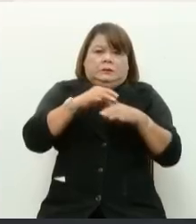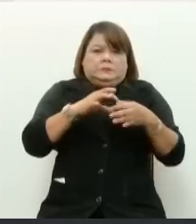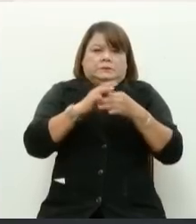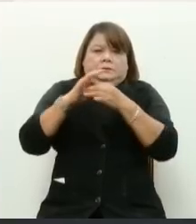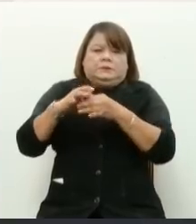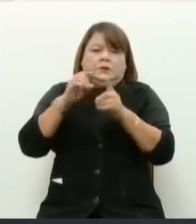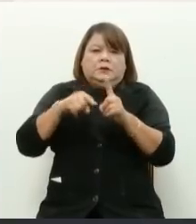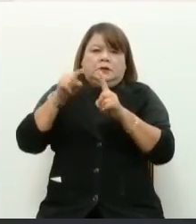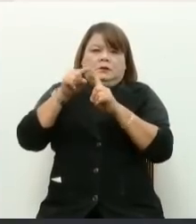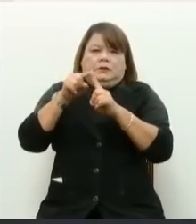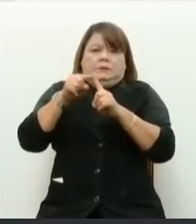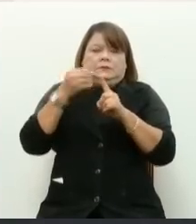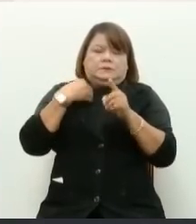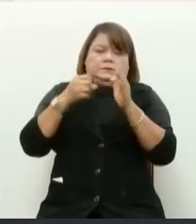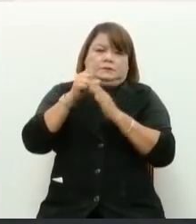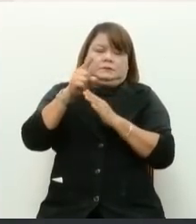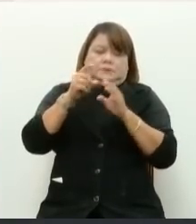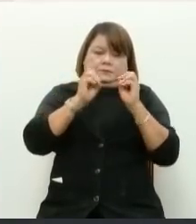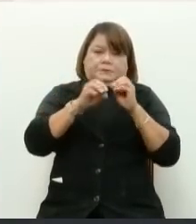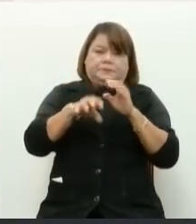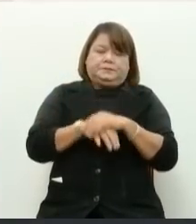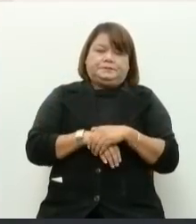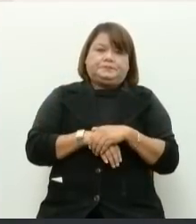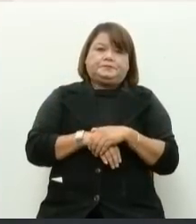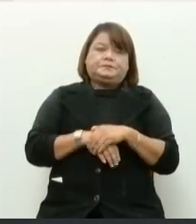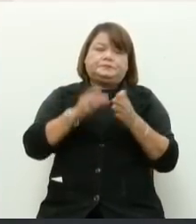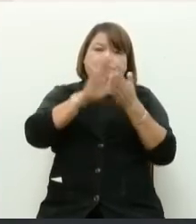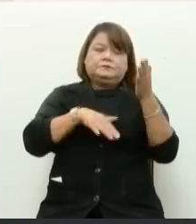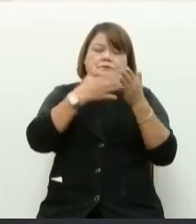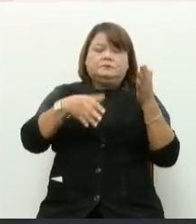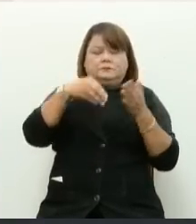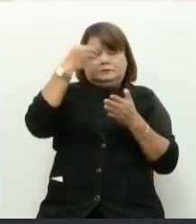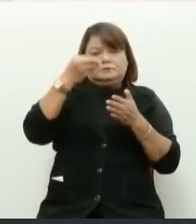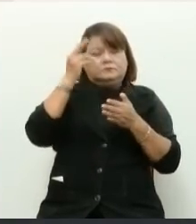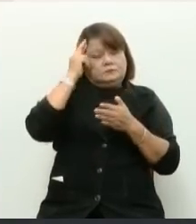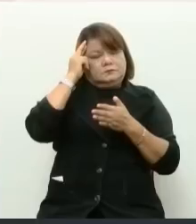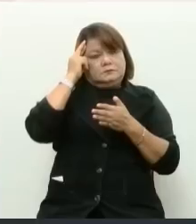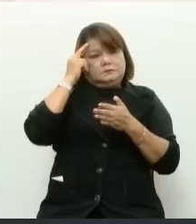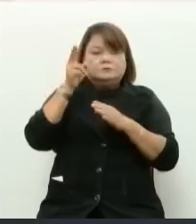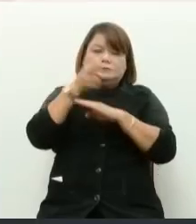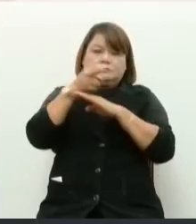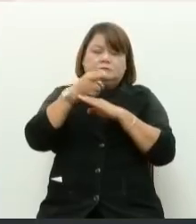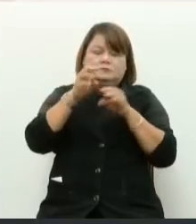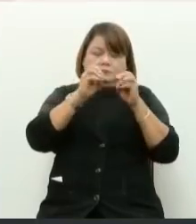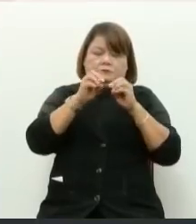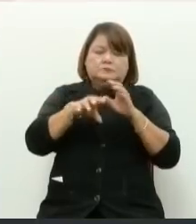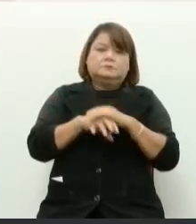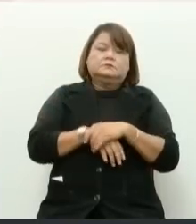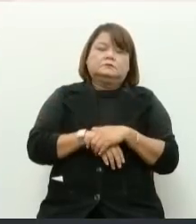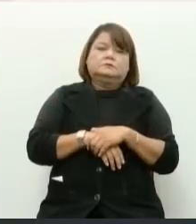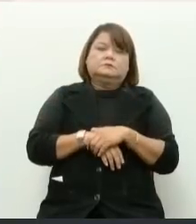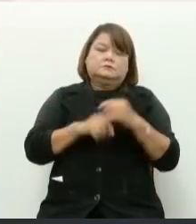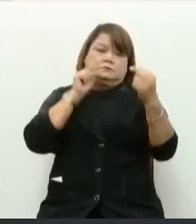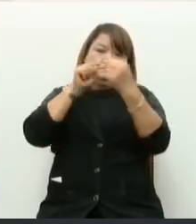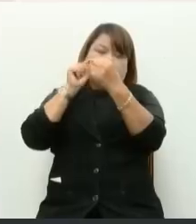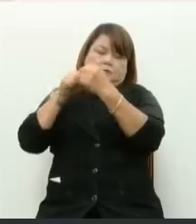คุณครูนี่เกิดศาสตร์การสอนเรียกว่าแผนจัดการเรียนรู้กับคลิปการสอนนี่ตรงกันนะครับถ้าตร